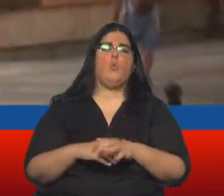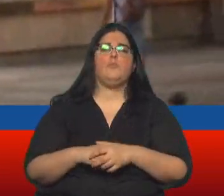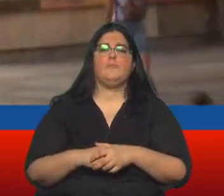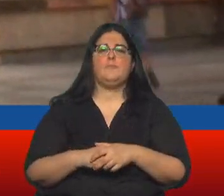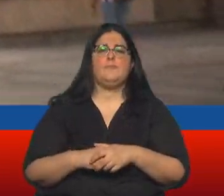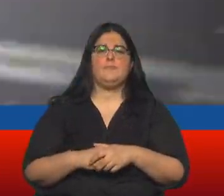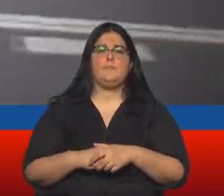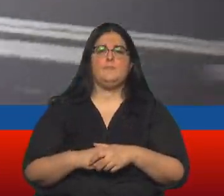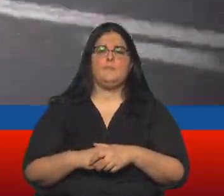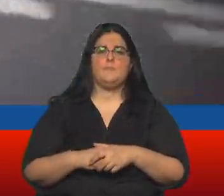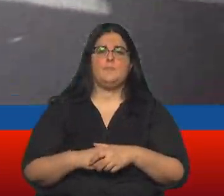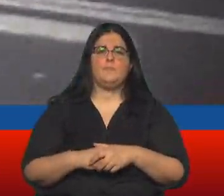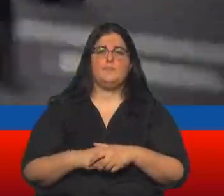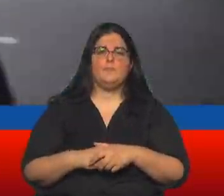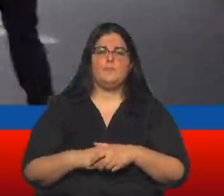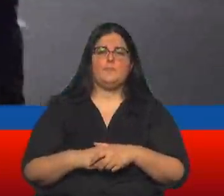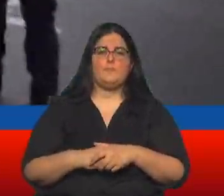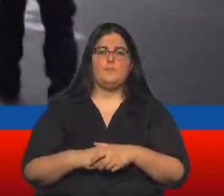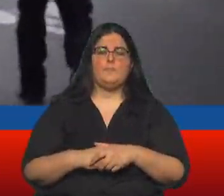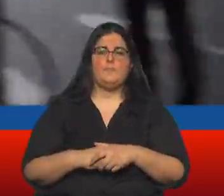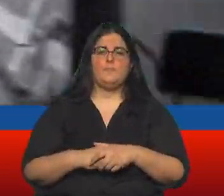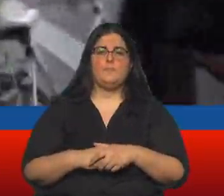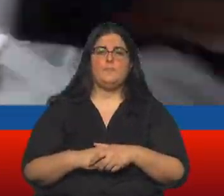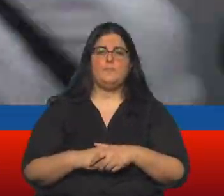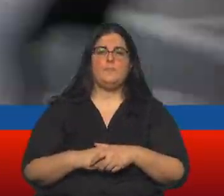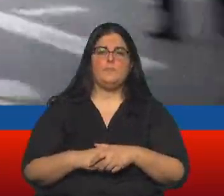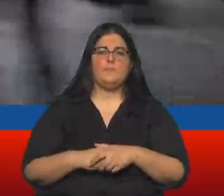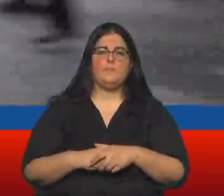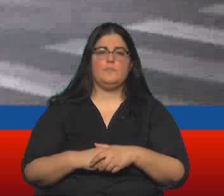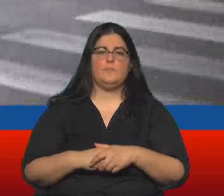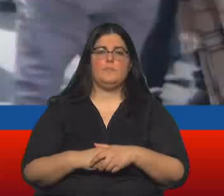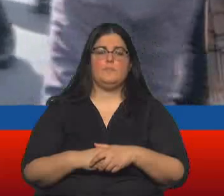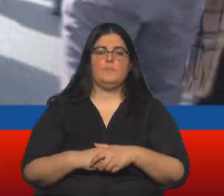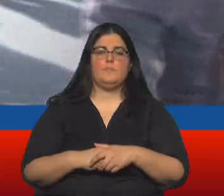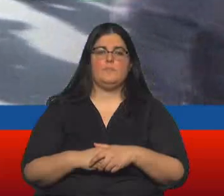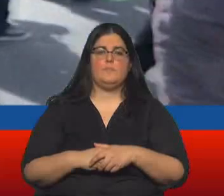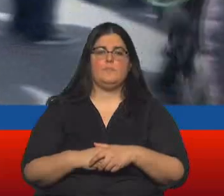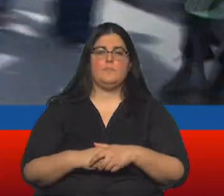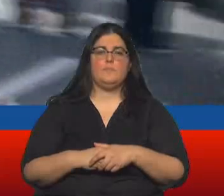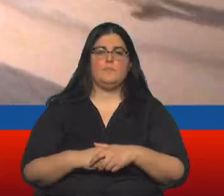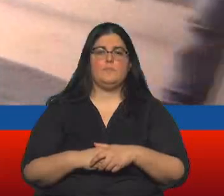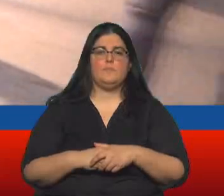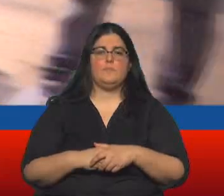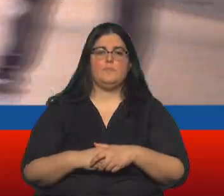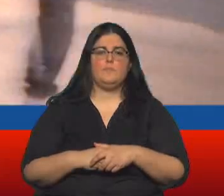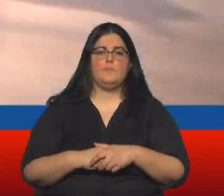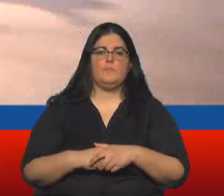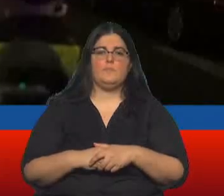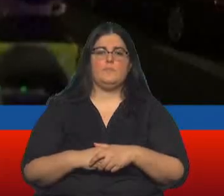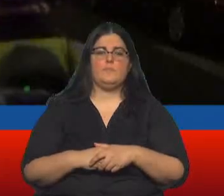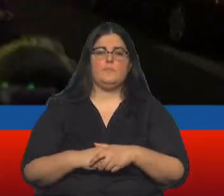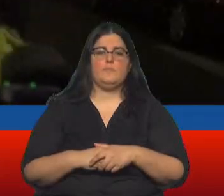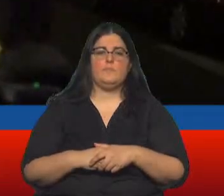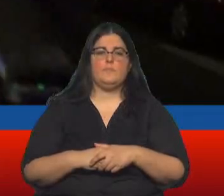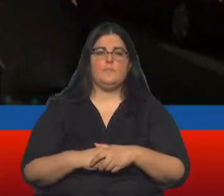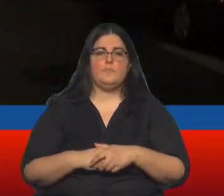qui nous anime, c'est le combat qu'on doit mener. C'est facile d'être lâche